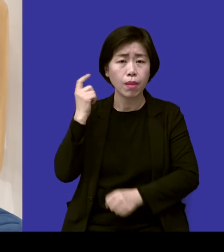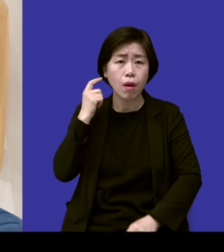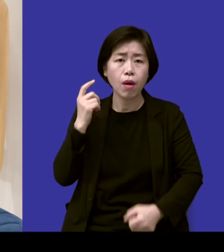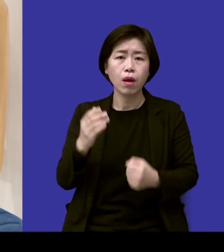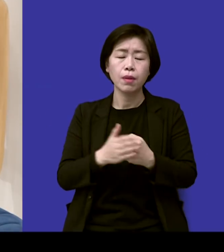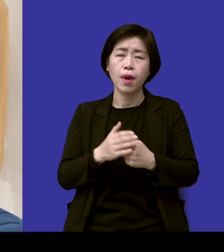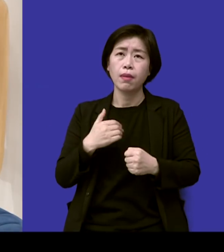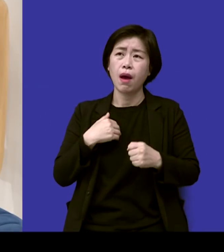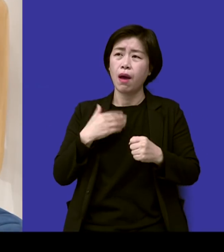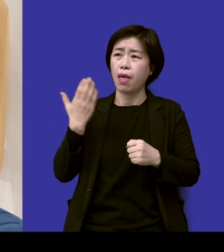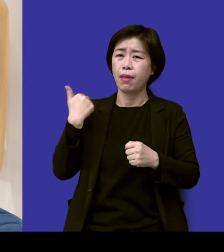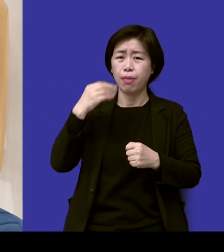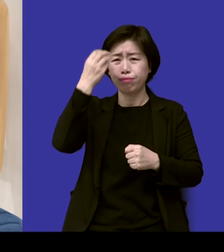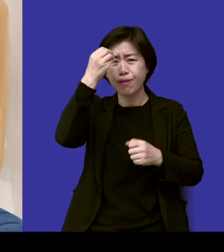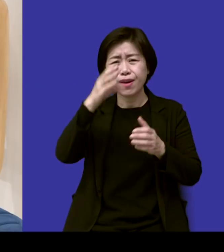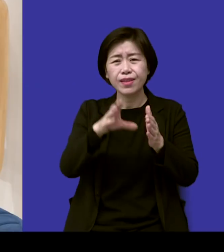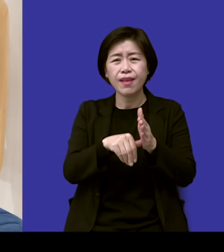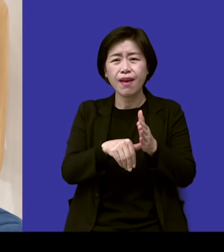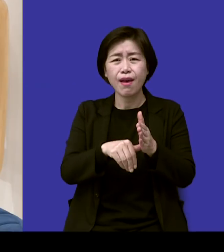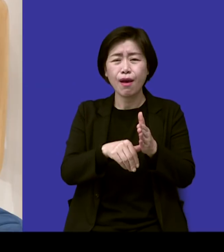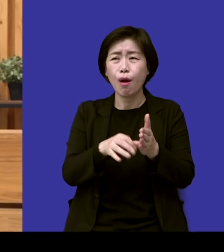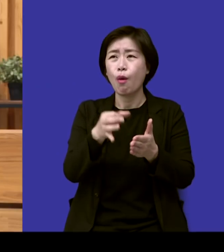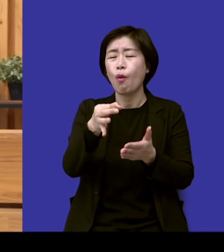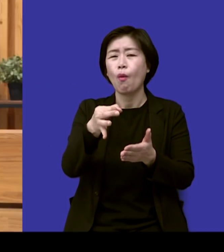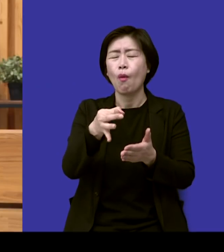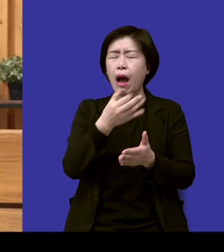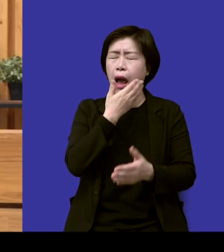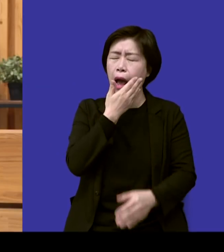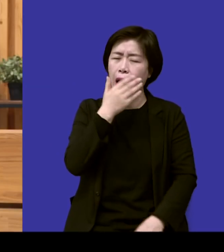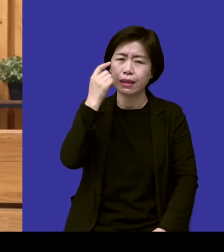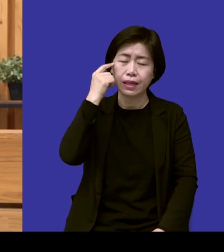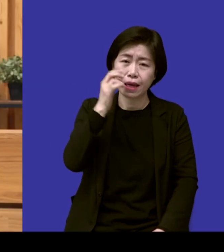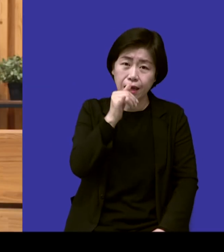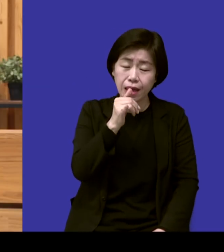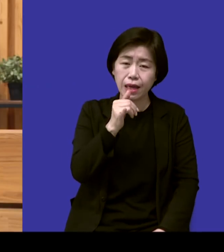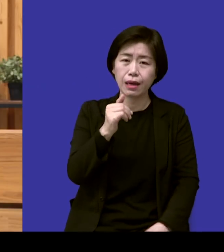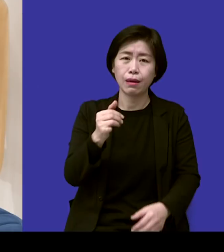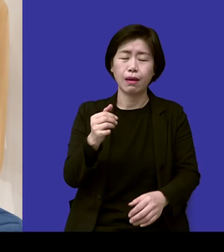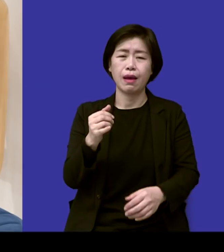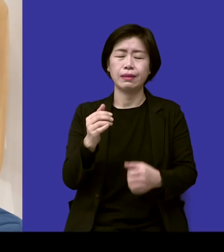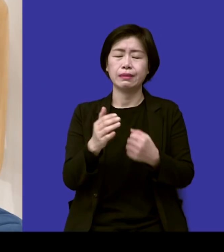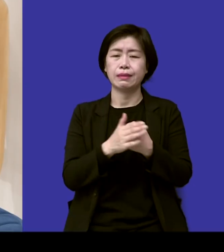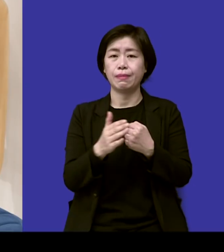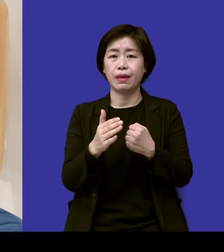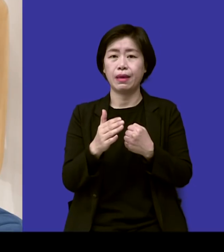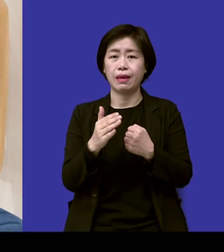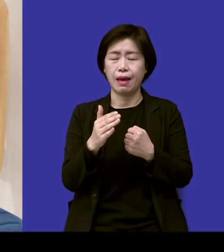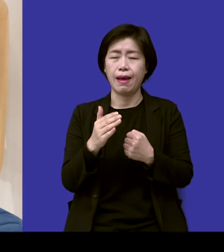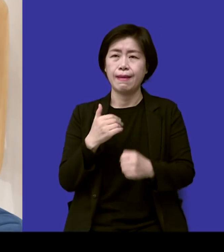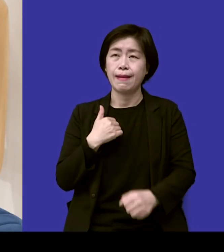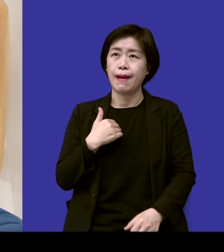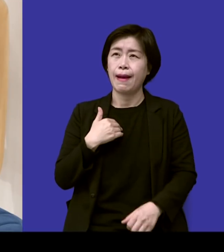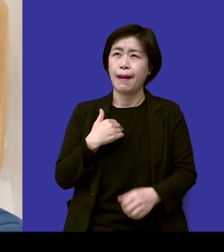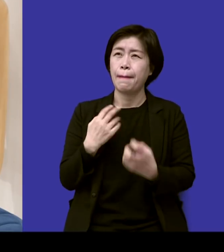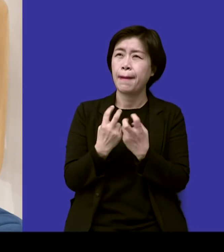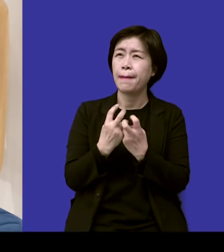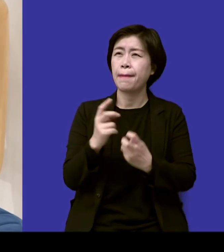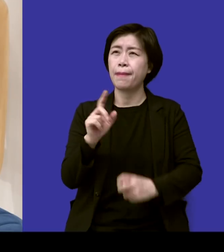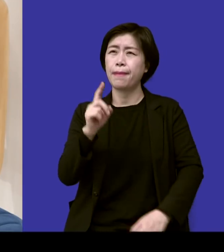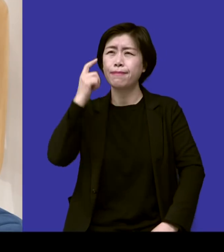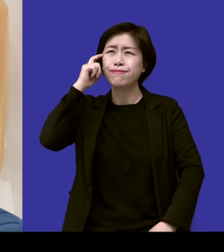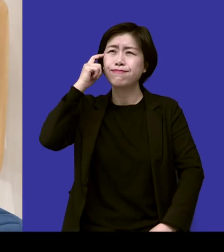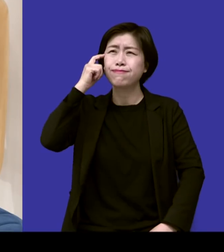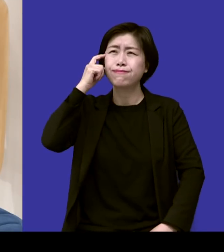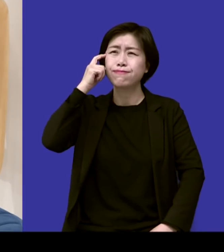마음에 이제 돈도 들 것 같기도 하고 무섭기도 하고 너무 누나도 힘들고 이러니까 어린 마음에 옆에